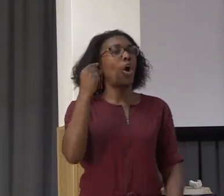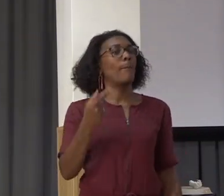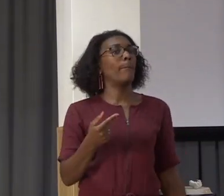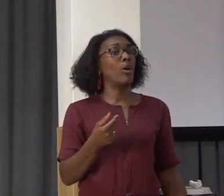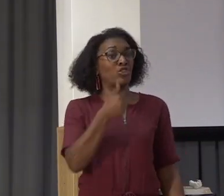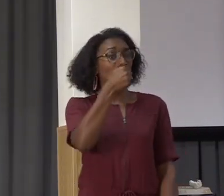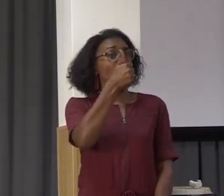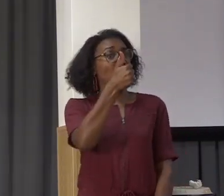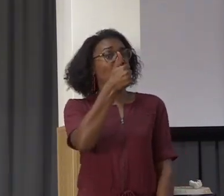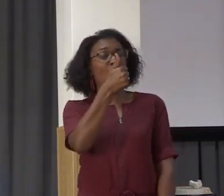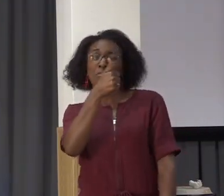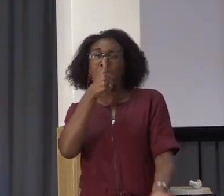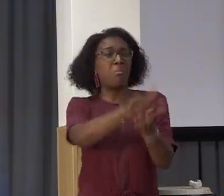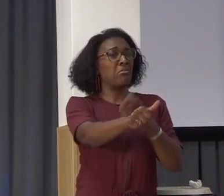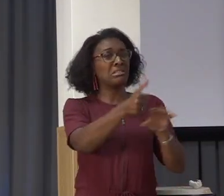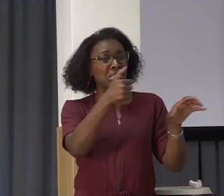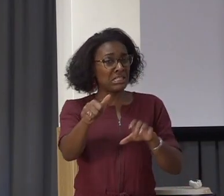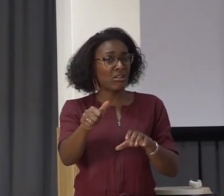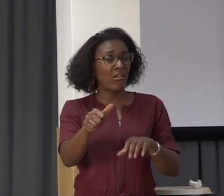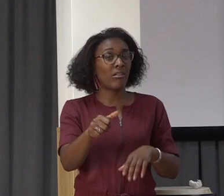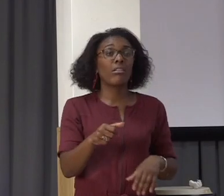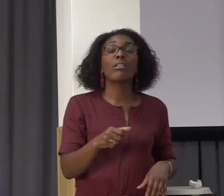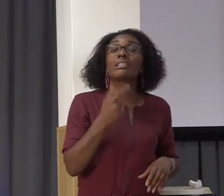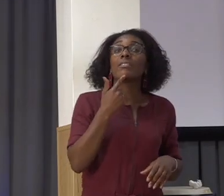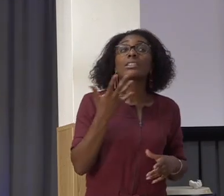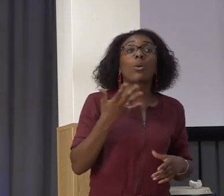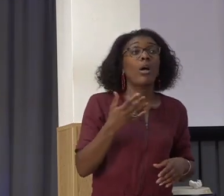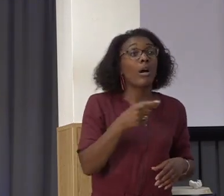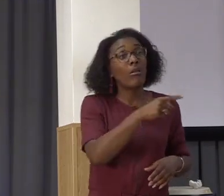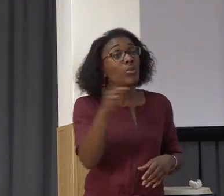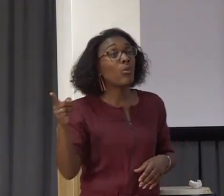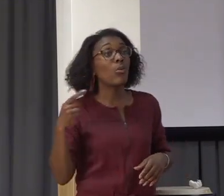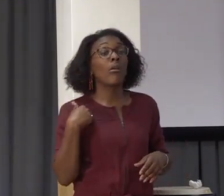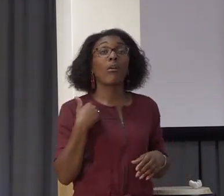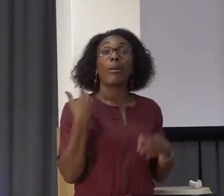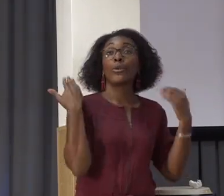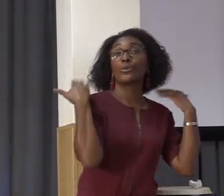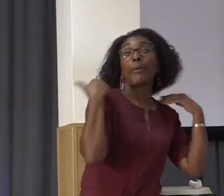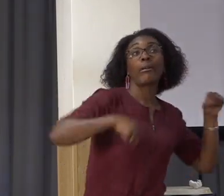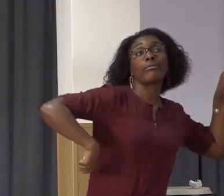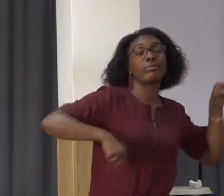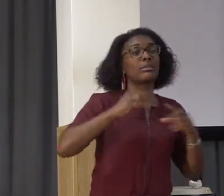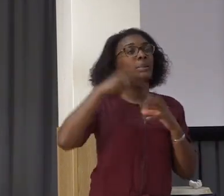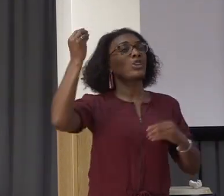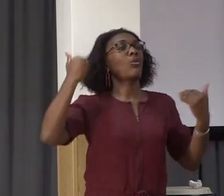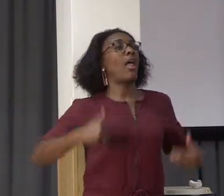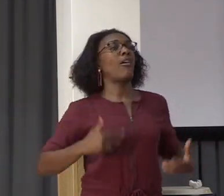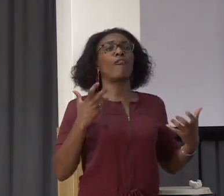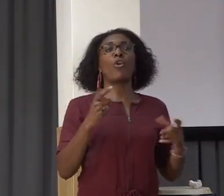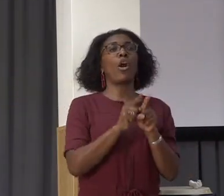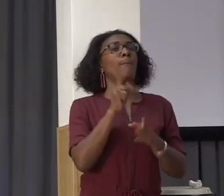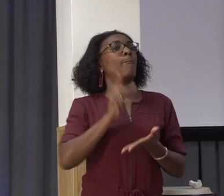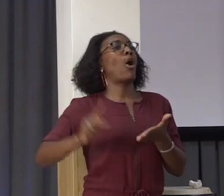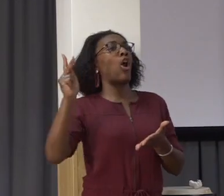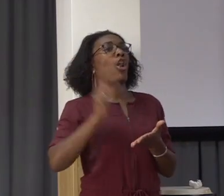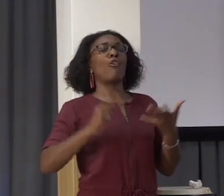notre vie. On n'a pas à être un super-héros spirituel, comme un David ou un Paul. Souvent, on les voit comme